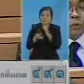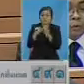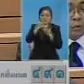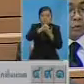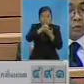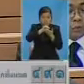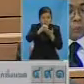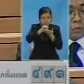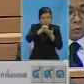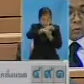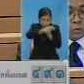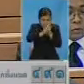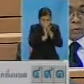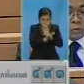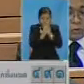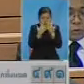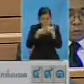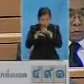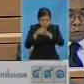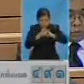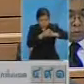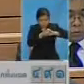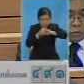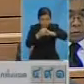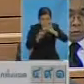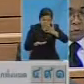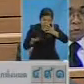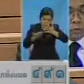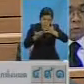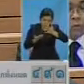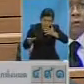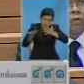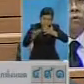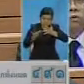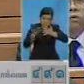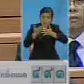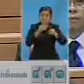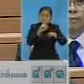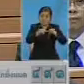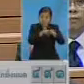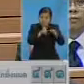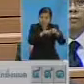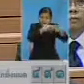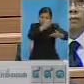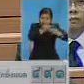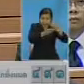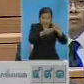ไขมีการบูรณาการในกรอบความคิดแก้ไขเป็นลำดับค่อยๆขยับขึ้นราคายางพาราค่อย